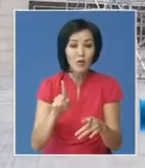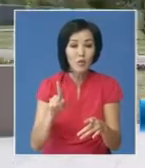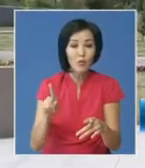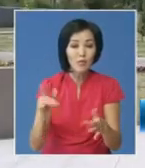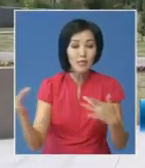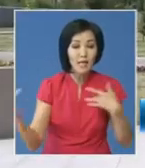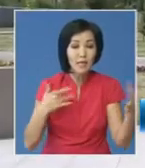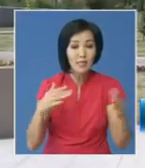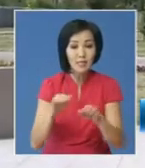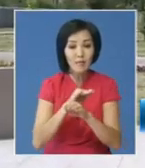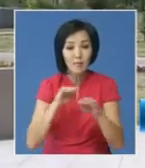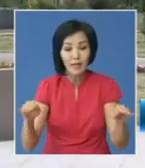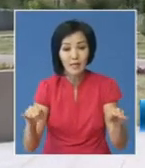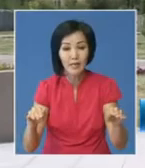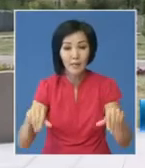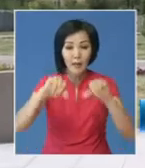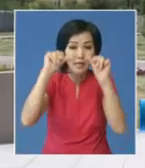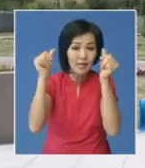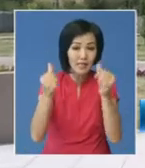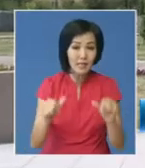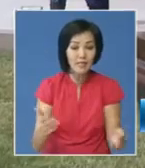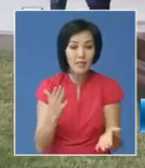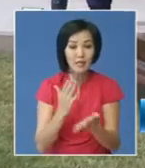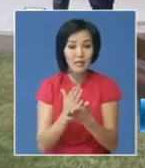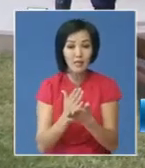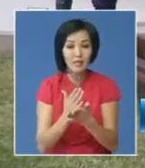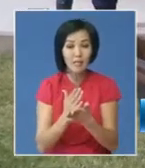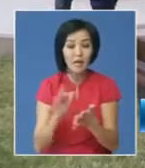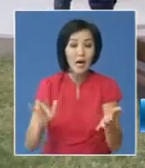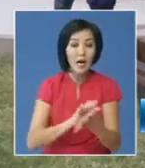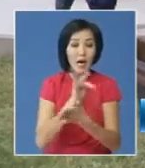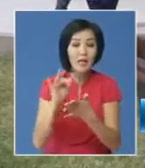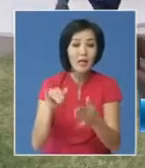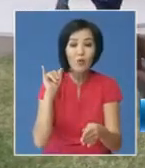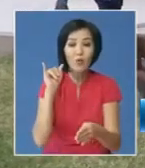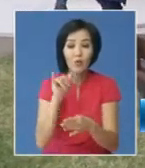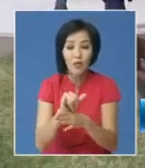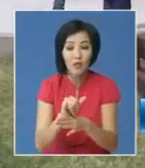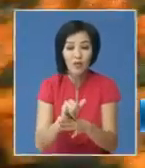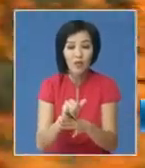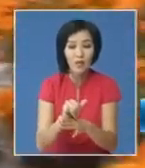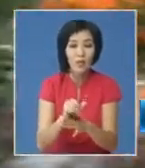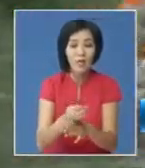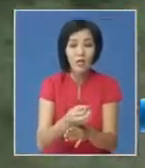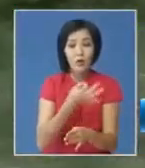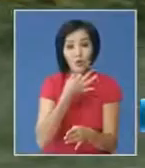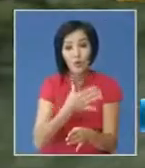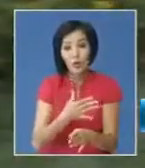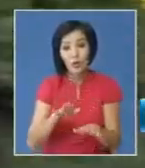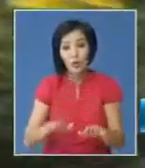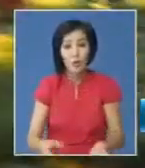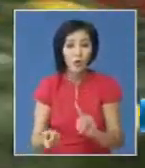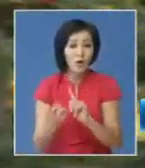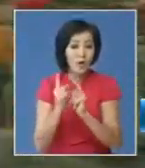Мұқағали ескерткіші бар. Жаңғырып жасанғалы, қалалықтар түгілі бір келген қонақтардың өзінің сүйікті орнын айналған.